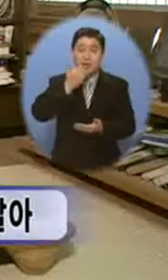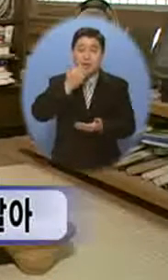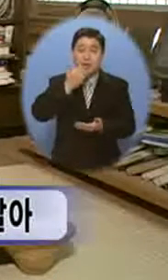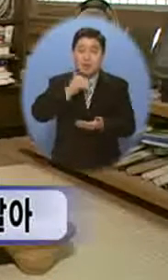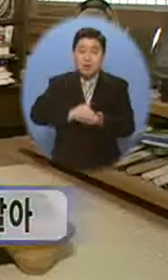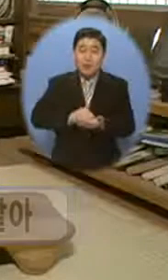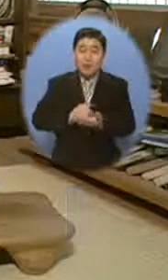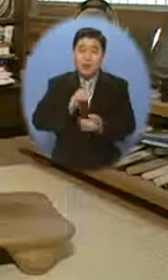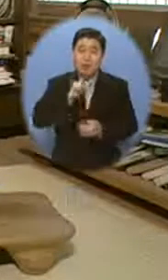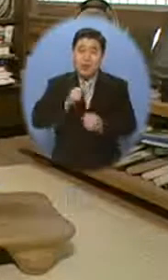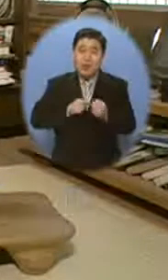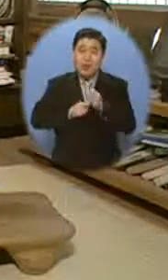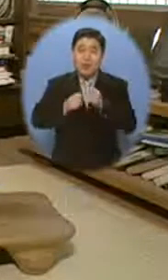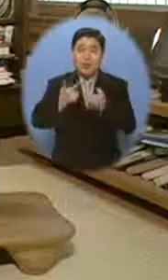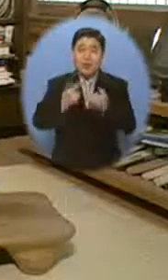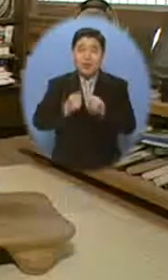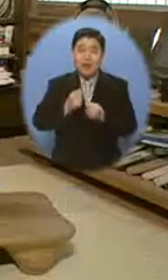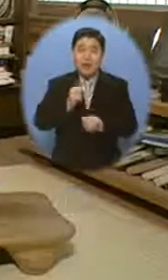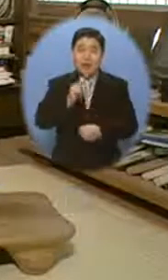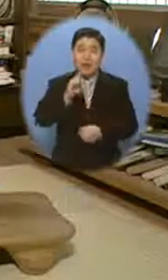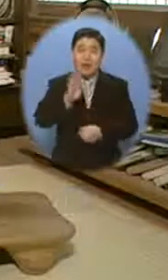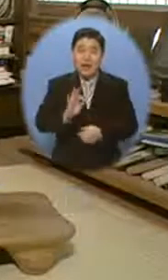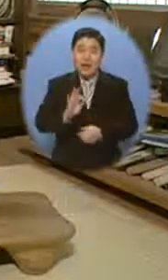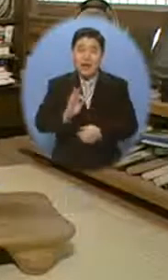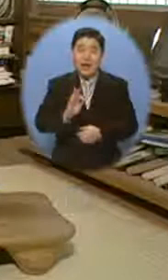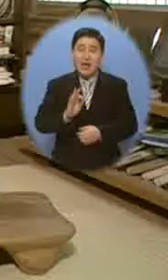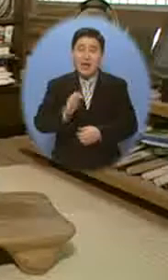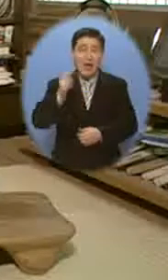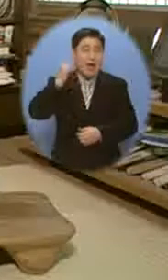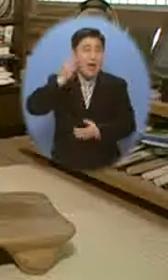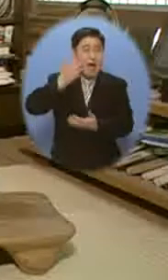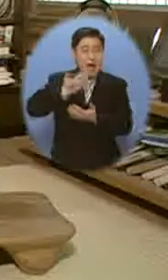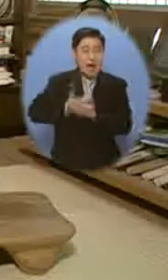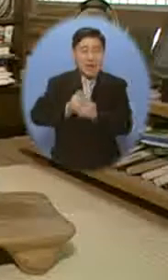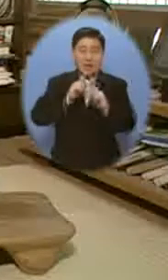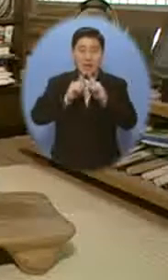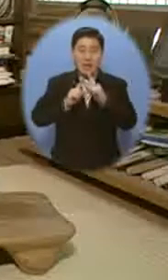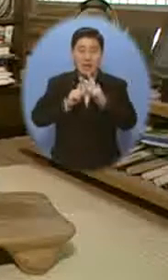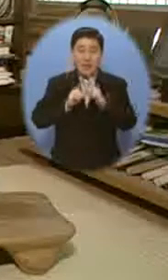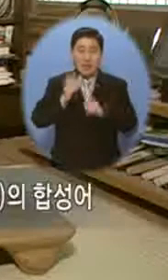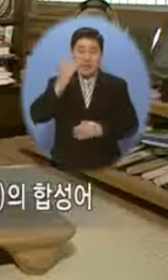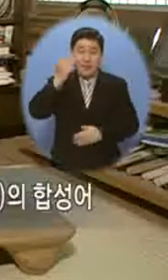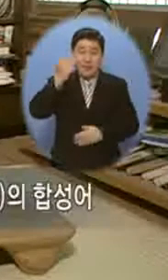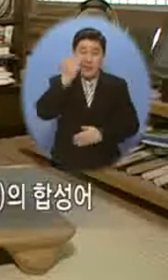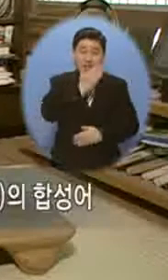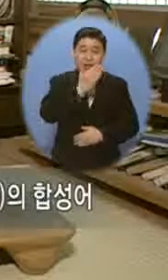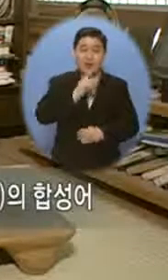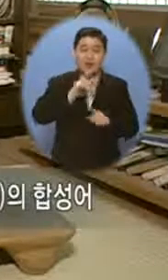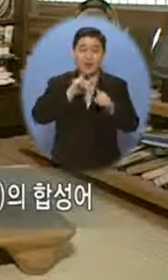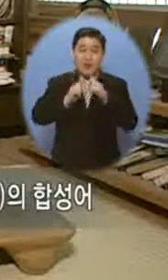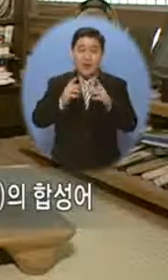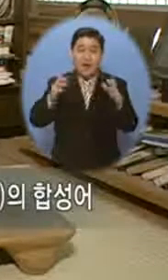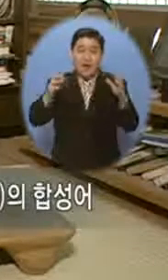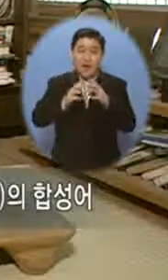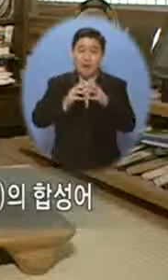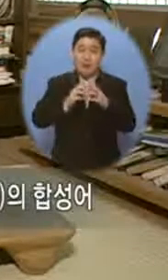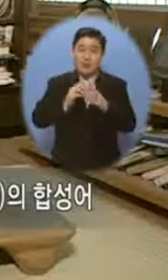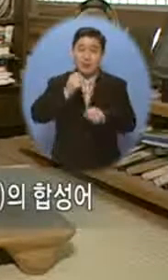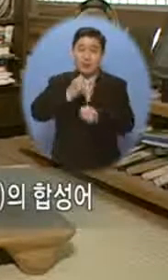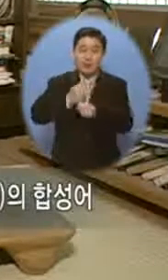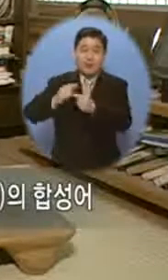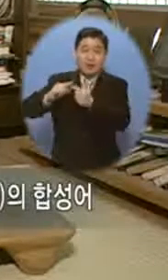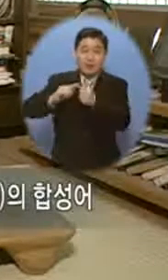그런 건데, 이 향맑은이라는 말은 향이라고 하는 한자 말하고 맑다는 말하고 합성어인데,